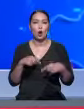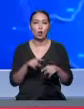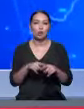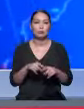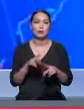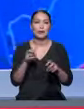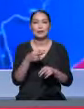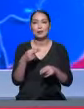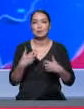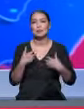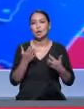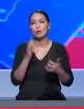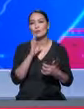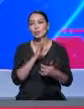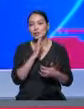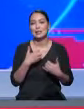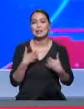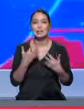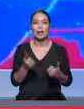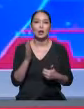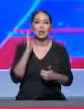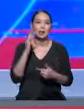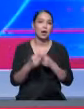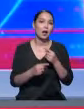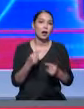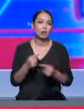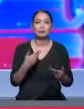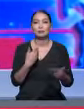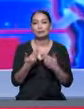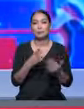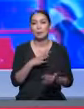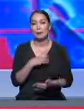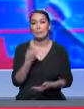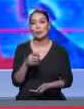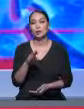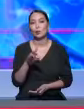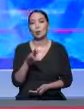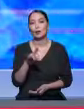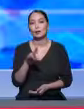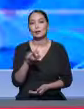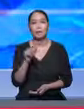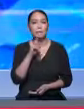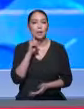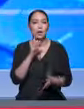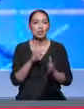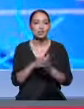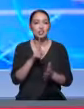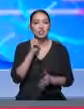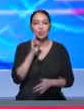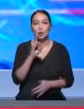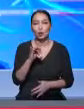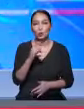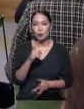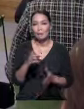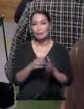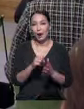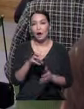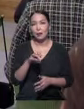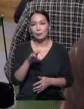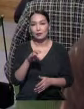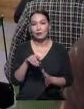здоровья женщины и здоровья нации состоялась на диалоговой площадке Бартолкунда молодежного крыла Жастар Урухы партия Манат. В ней